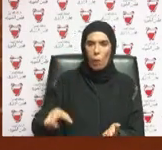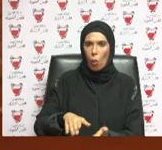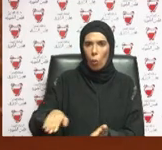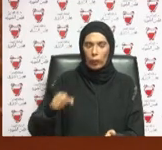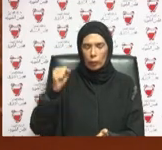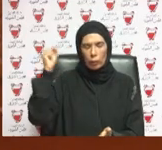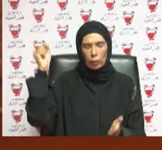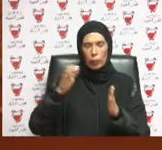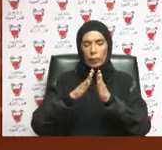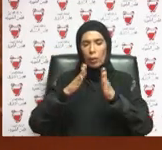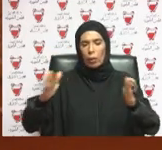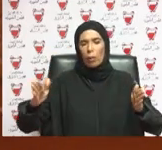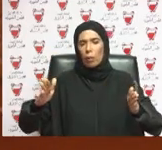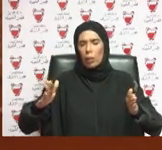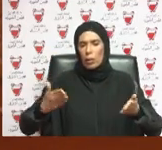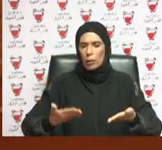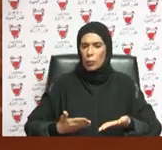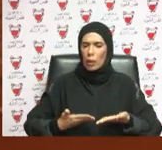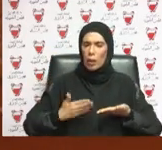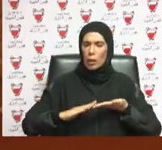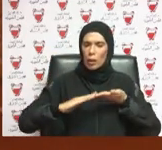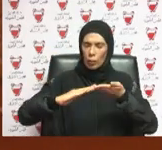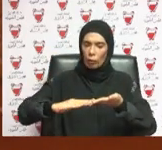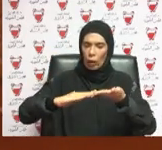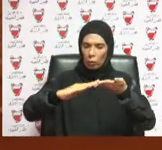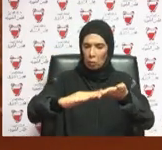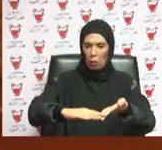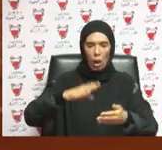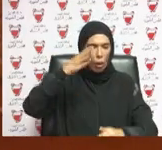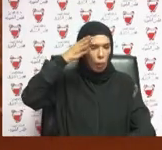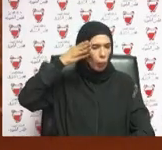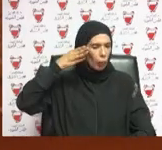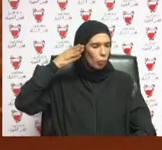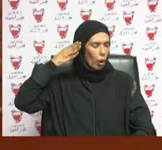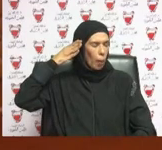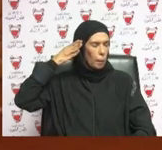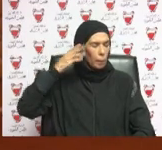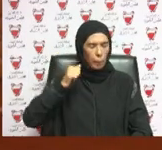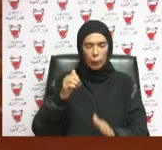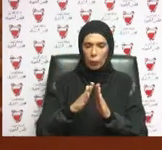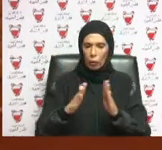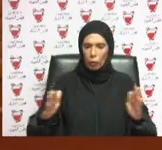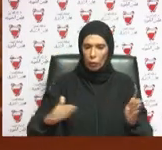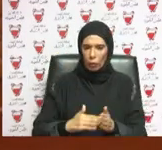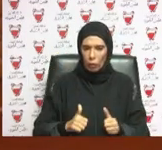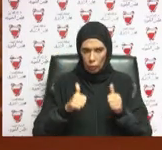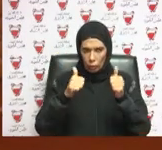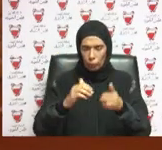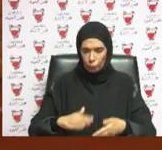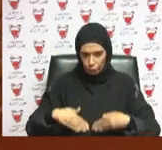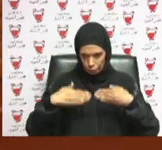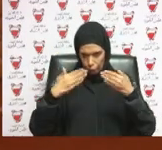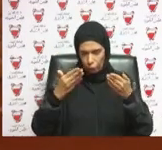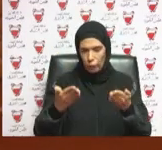كبيرة ساهمت بكل ما تتمتع به من كفاءة وإمكانيات لتحقيق الخير